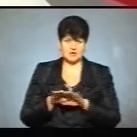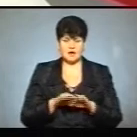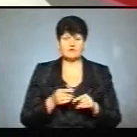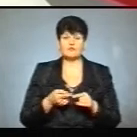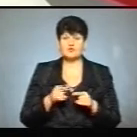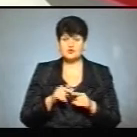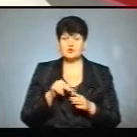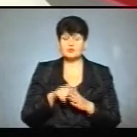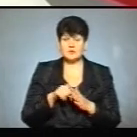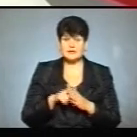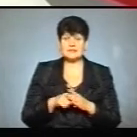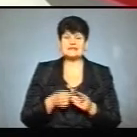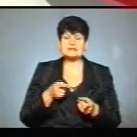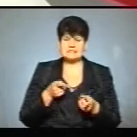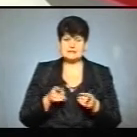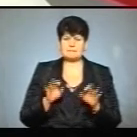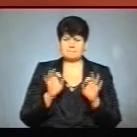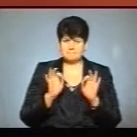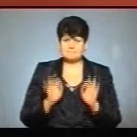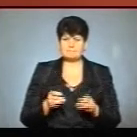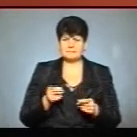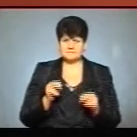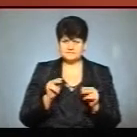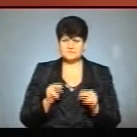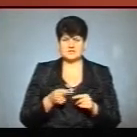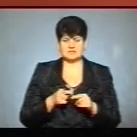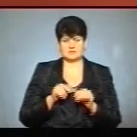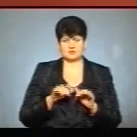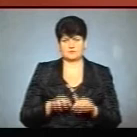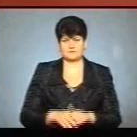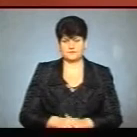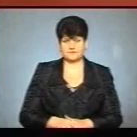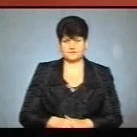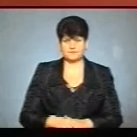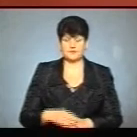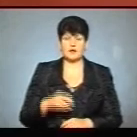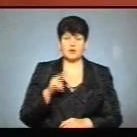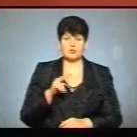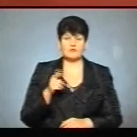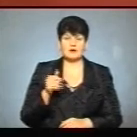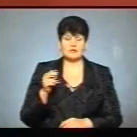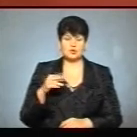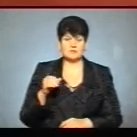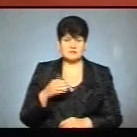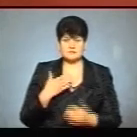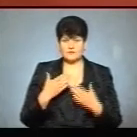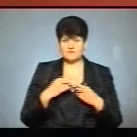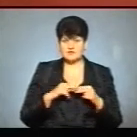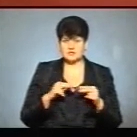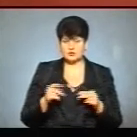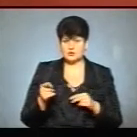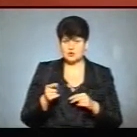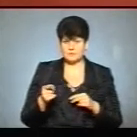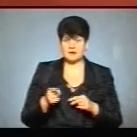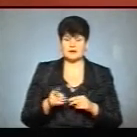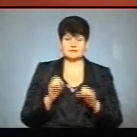полягає справедливість саме цієї процедури. Моя колега Любов Гадомська спілкувалася із вчителькою з Тернополя,